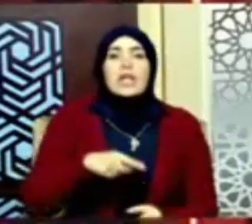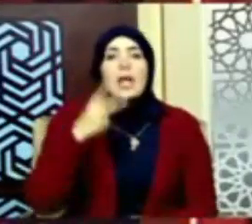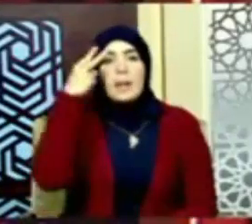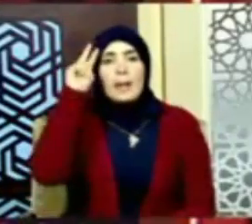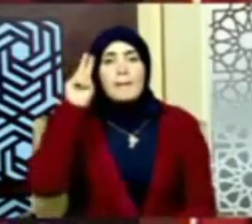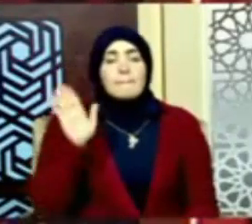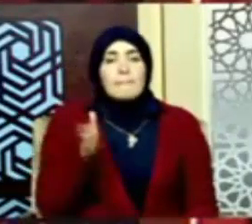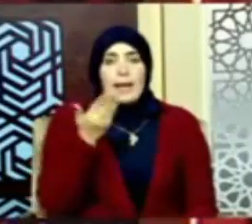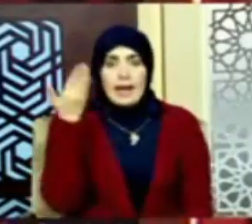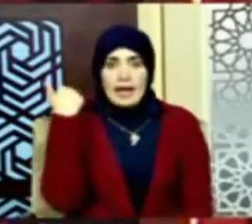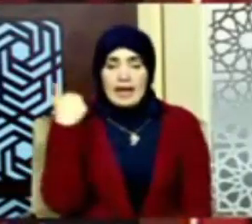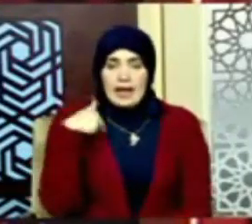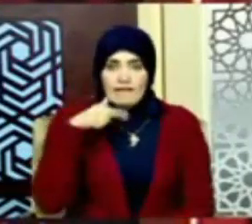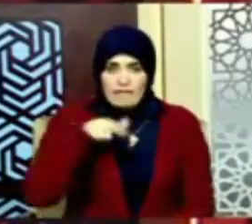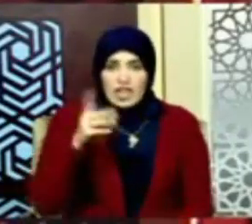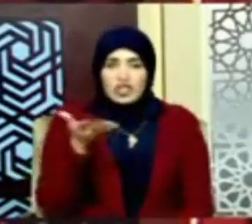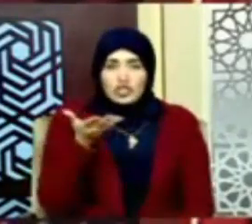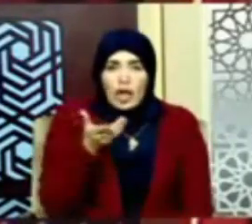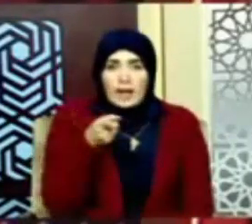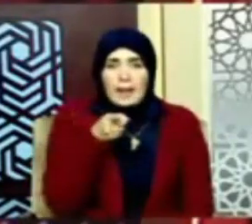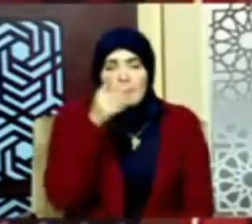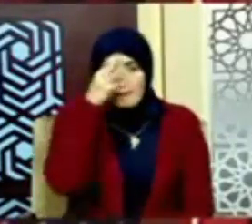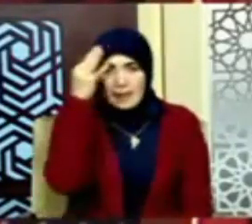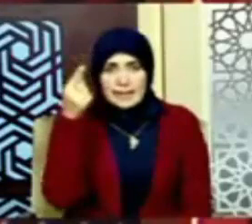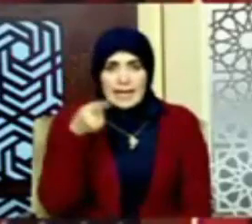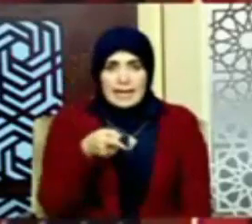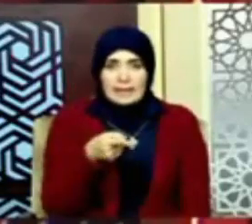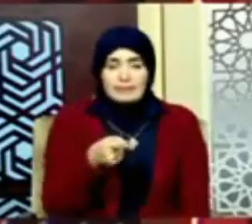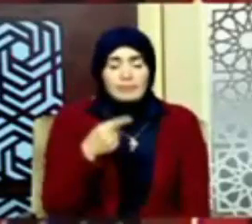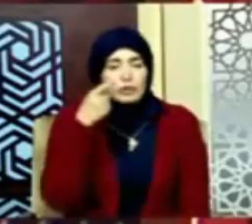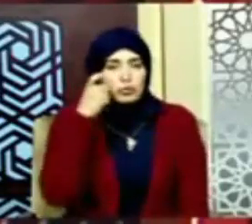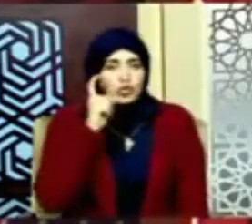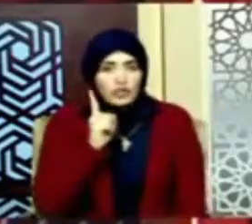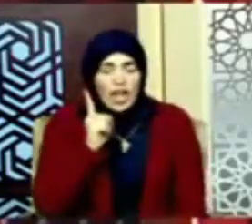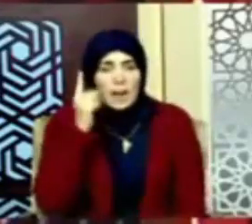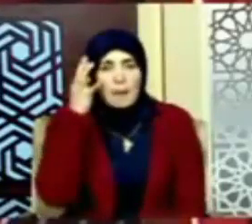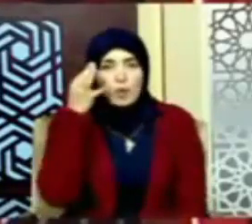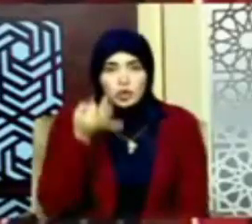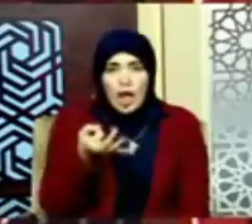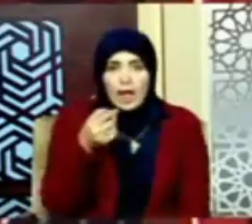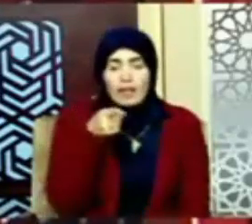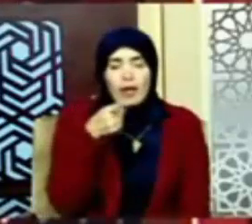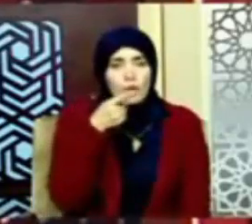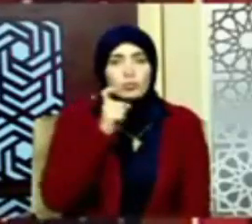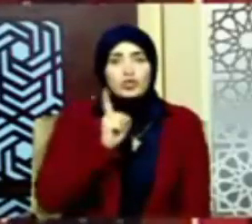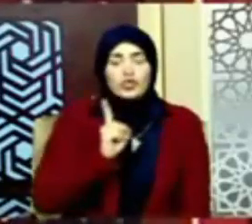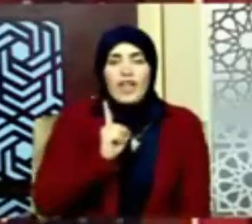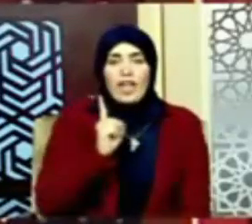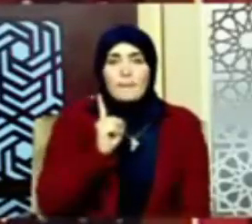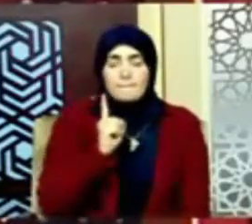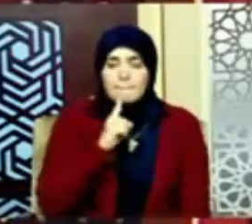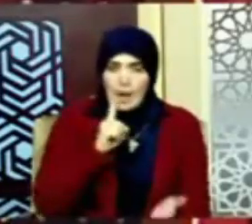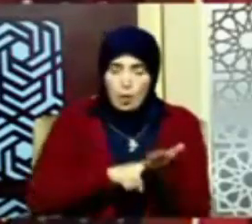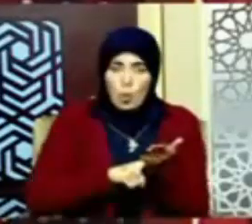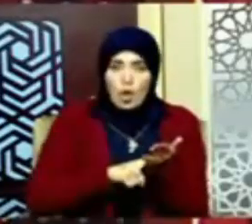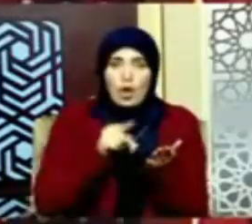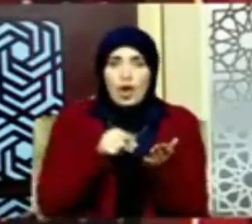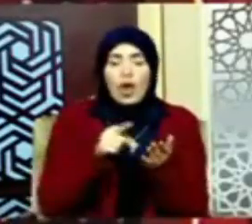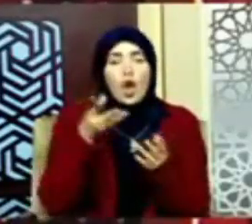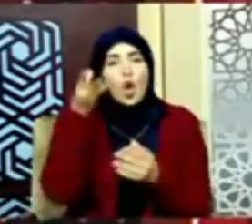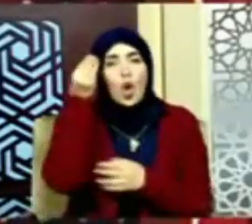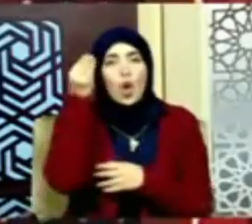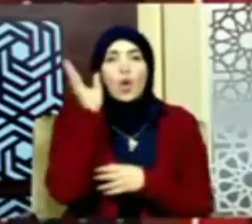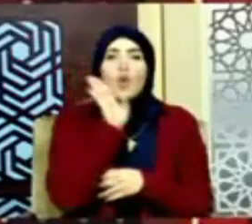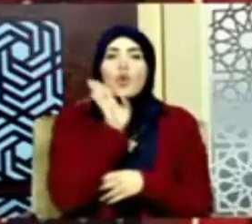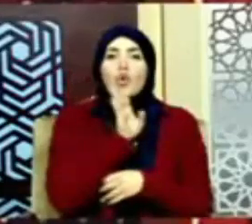كان عنده شيء من الدخل أو عدم الفهم أو عدم إدراك الواقع، علوم